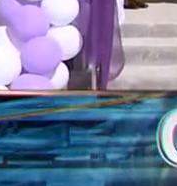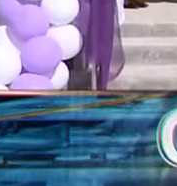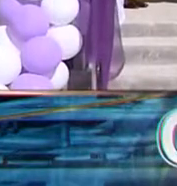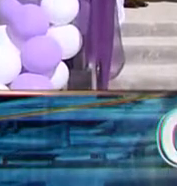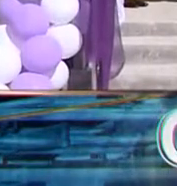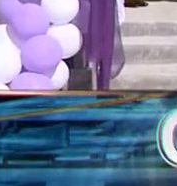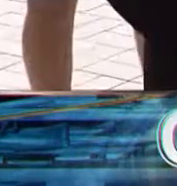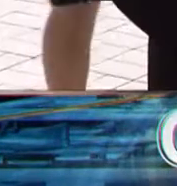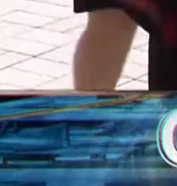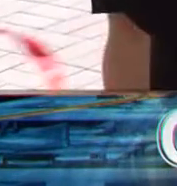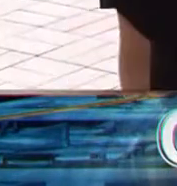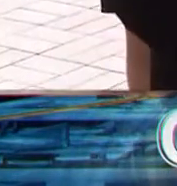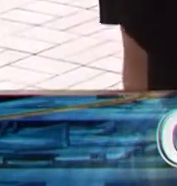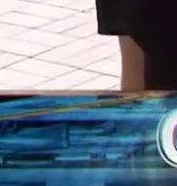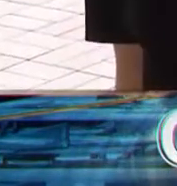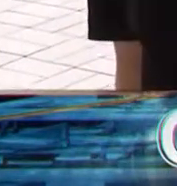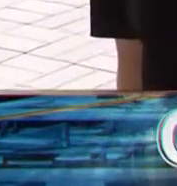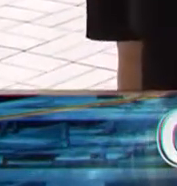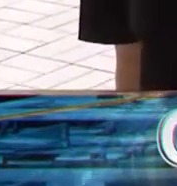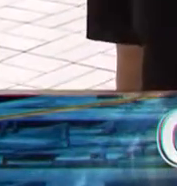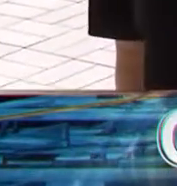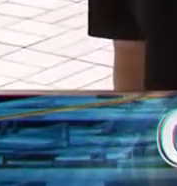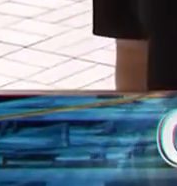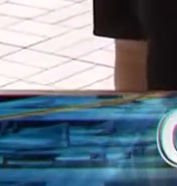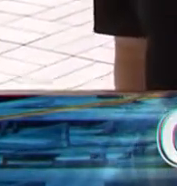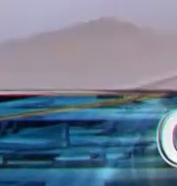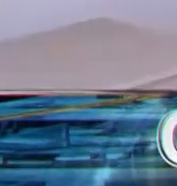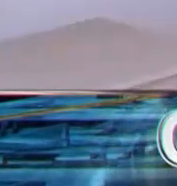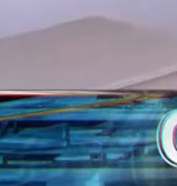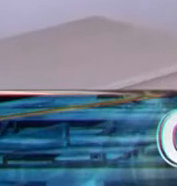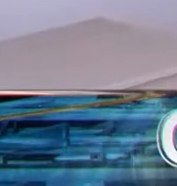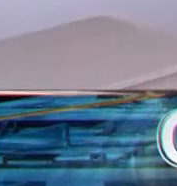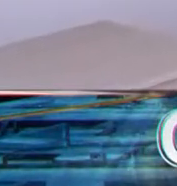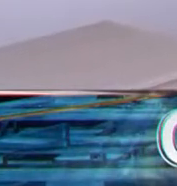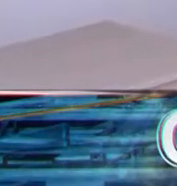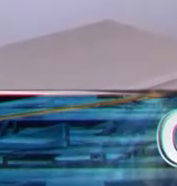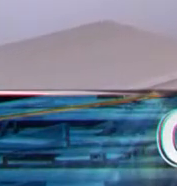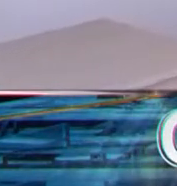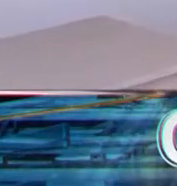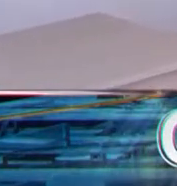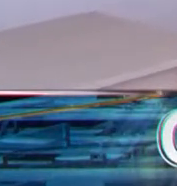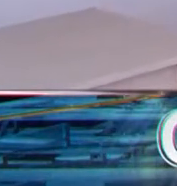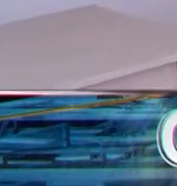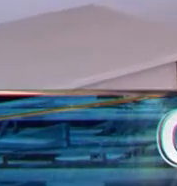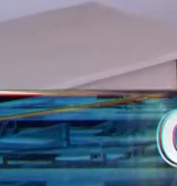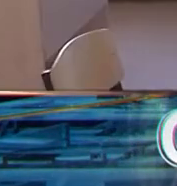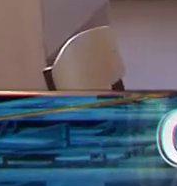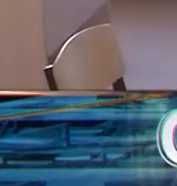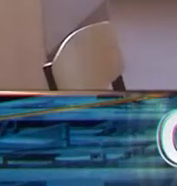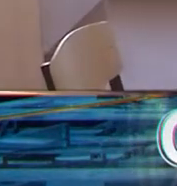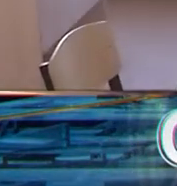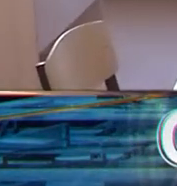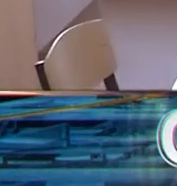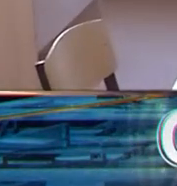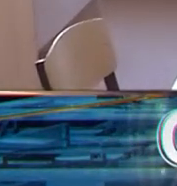Учат в школе, а теперь будут учить в новой школе. В селе Бесагаж после 3 лет вынужденного обучения в приспособленном помещении